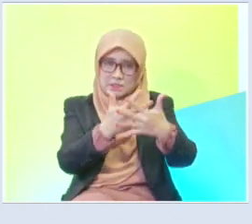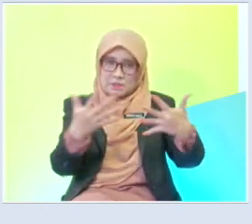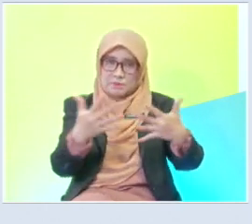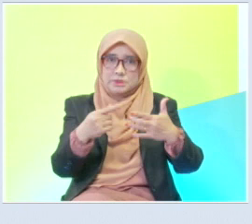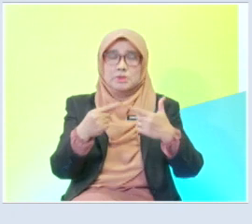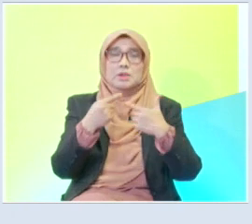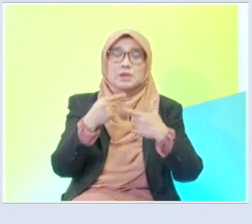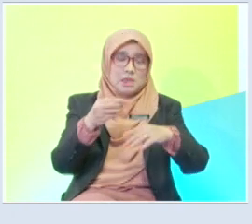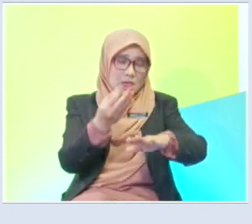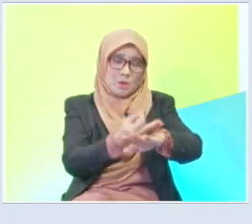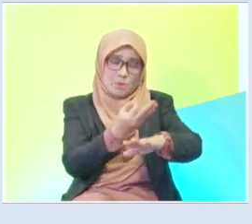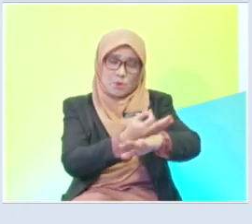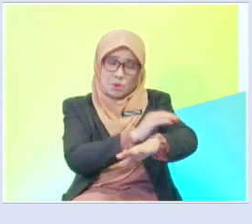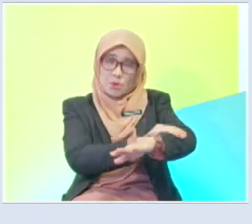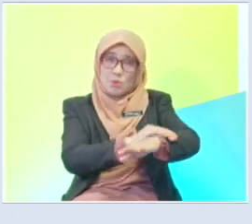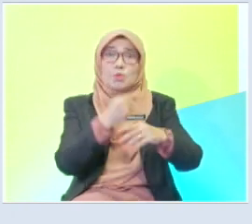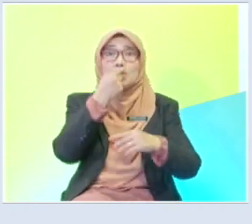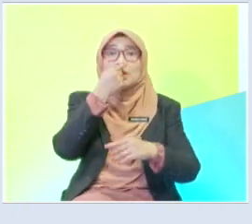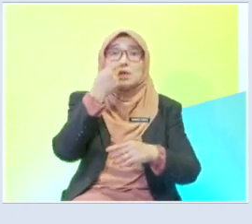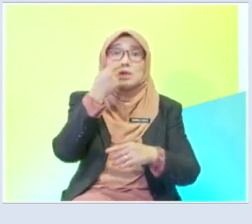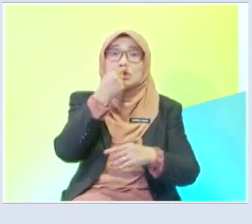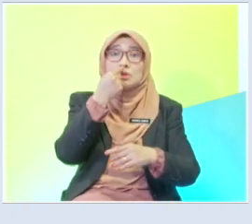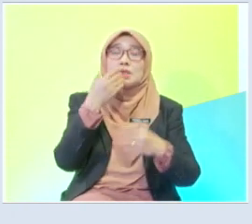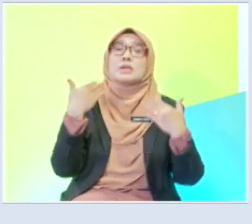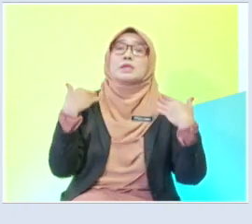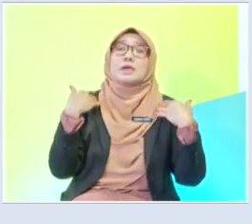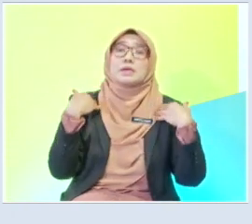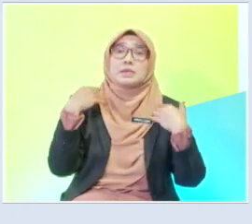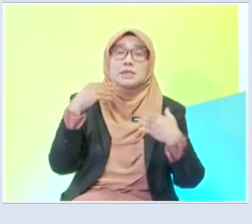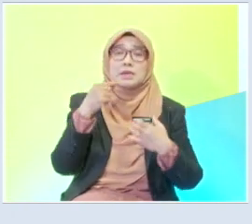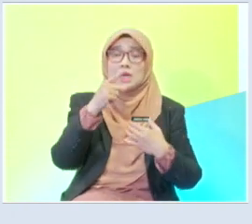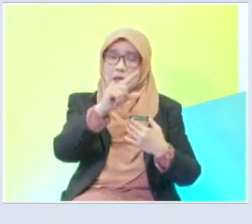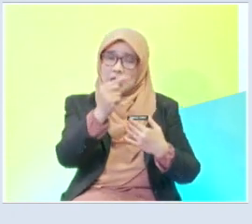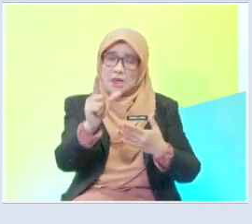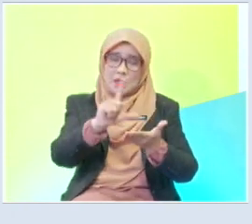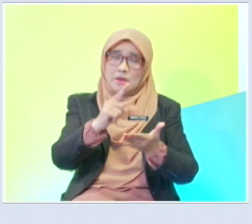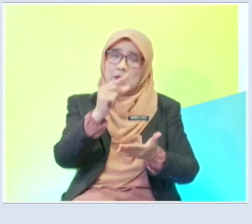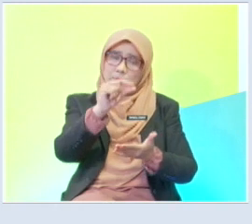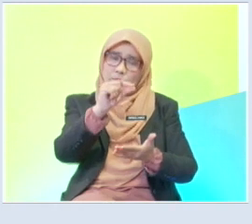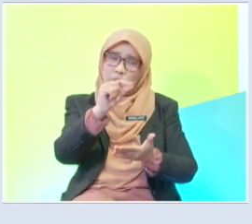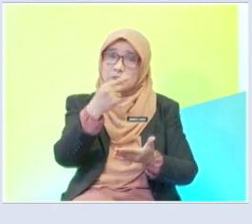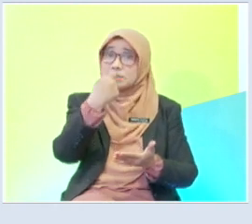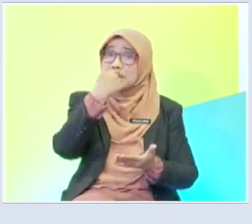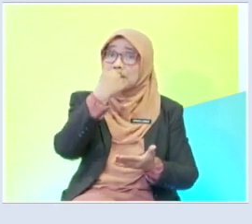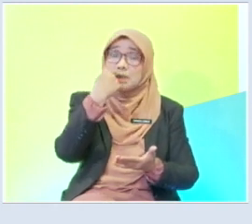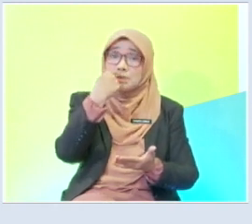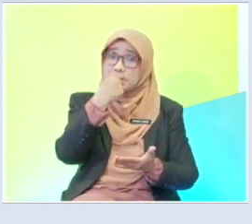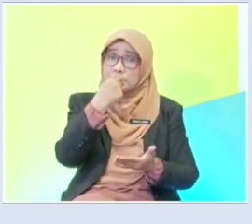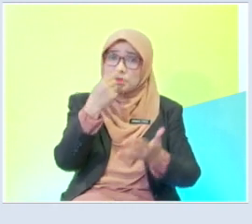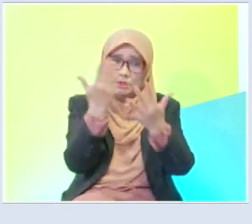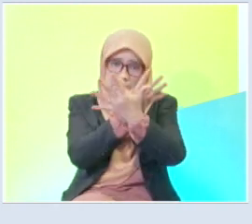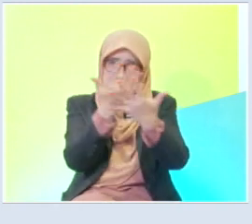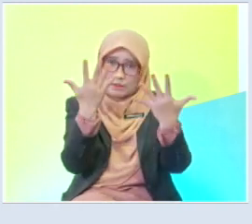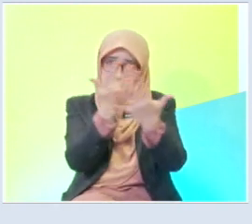oleh mucus yang terdapat di dalam rongga hidung kita. Okey. Dan lilin dalam telinga dan juga air